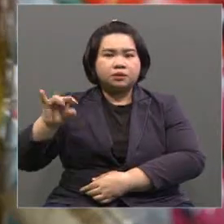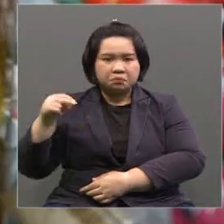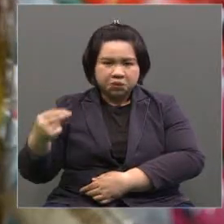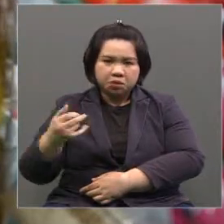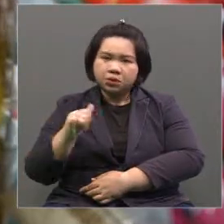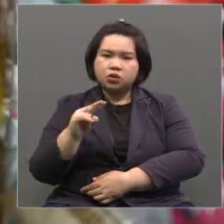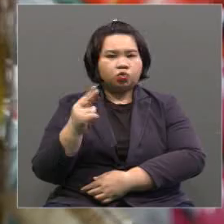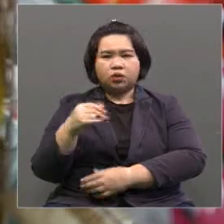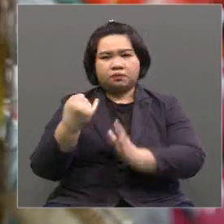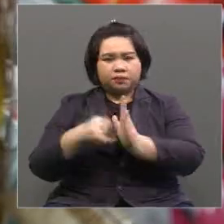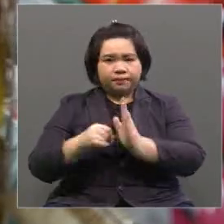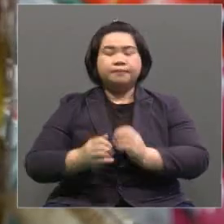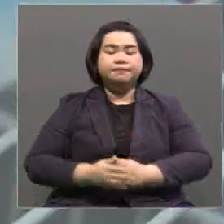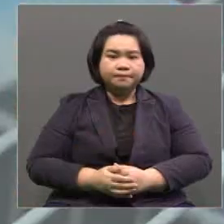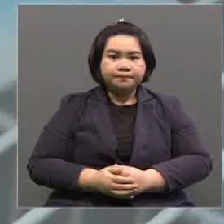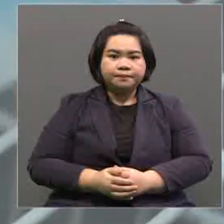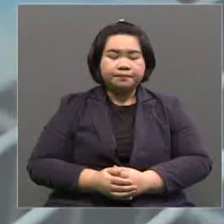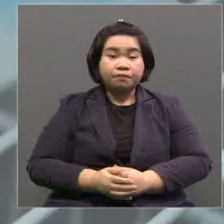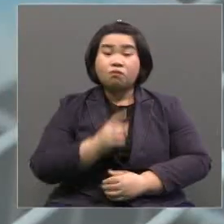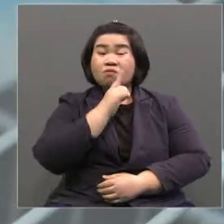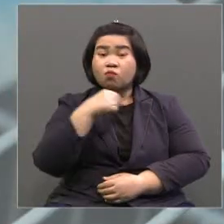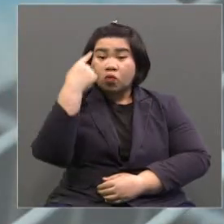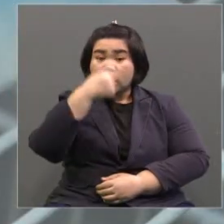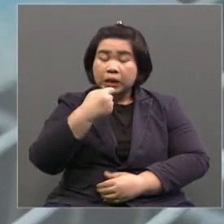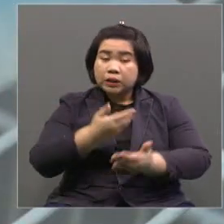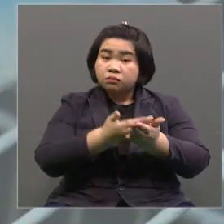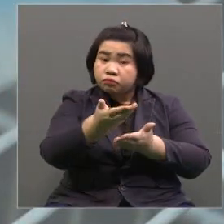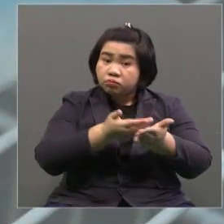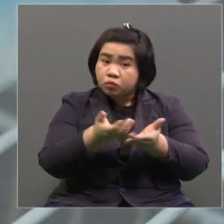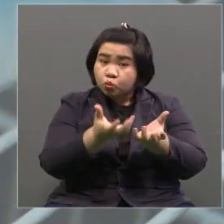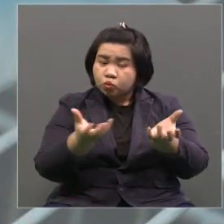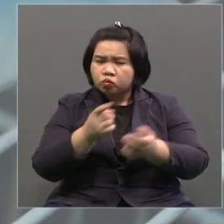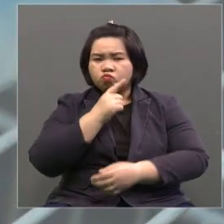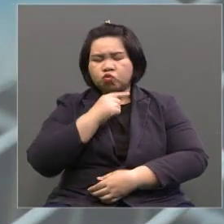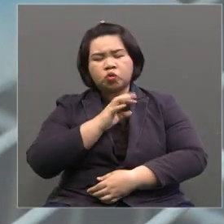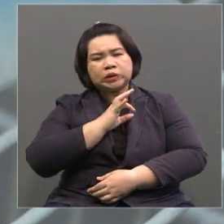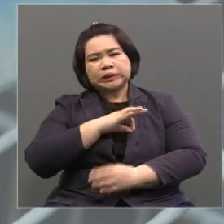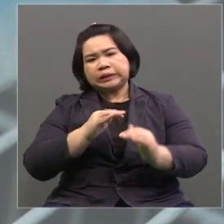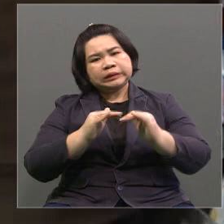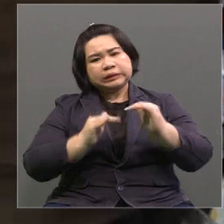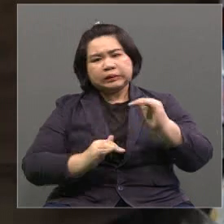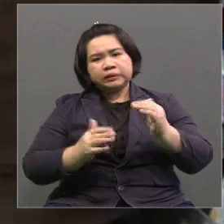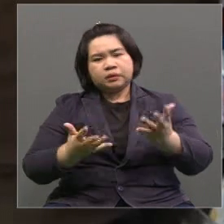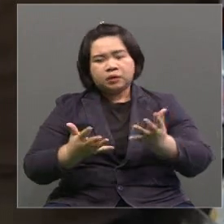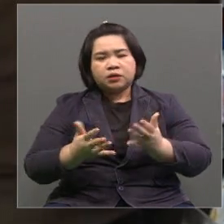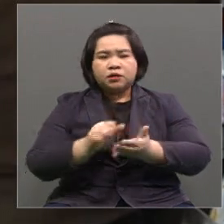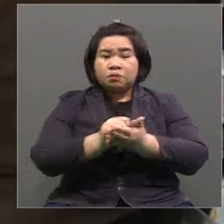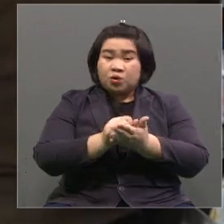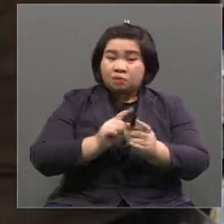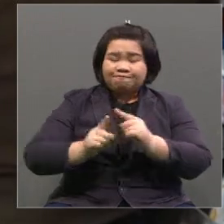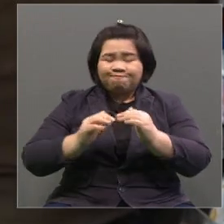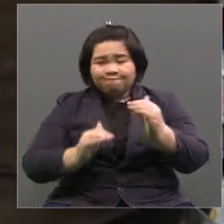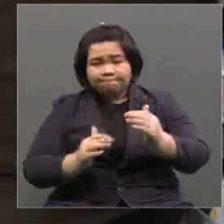หรือทั้งจำทั้งปรับนะคะส่วนผู้บริโภคประชาชนเองหากไม่ได้รับความเป็นธรรมในการซื้อสินค้าและบริการ